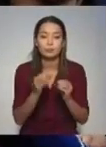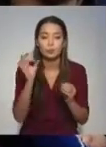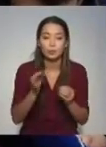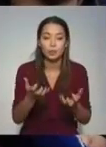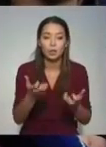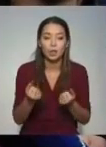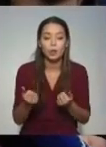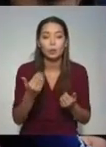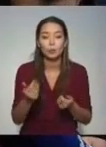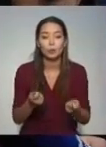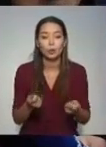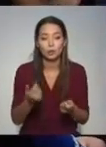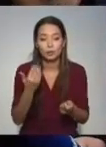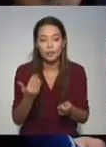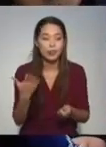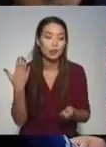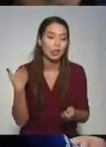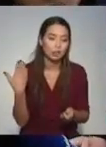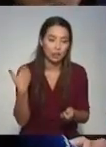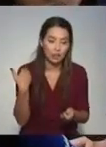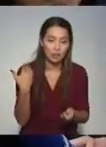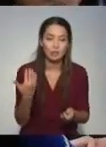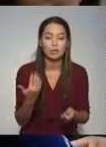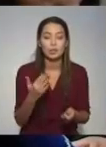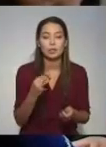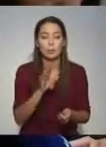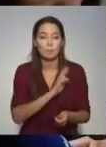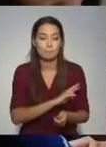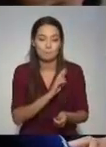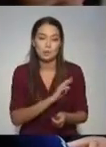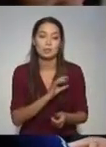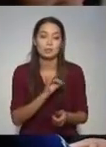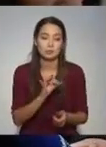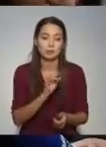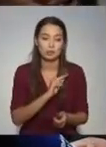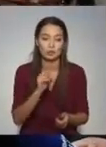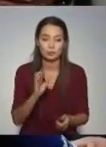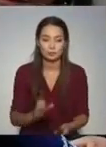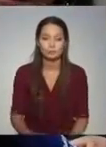для руководящего состава, это начальники служб пожаротушения, начальники части.